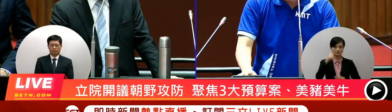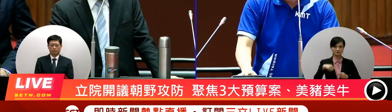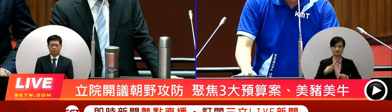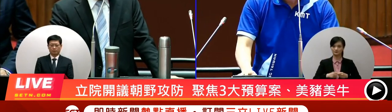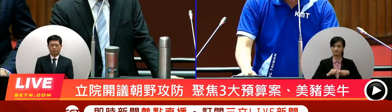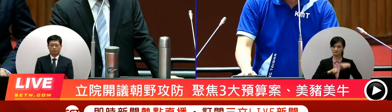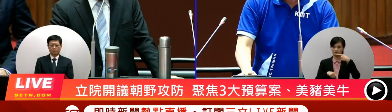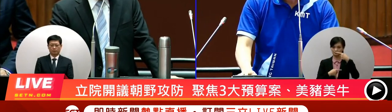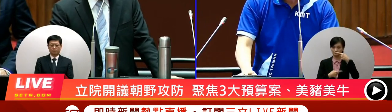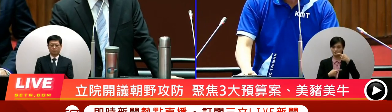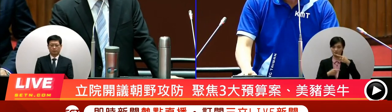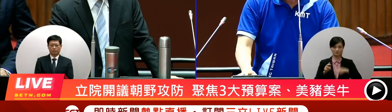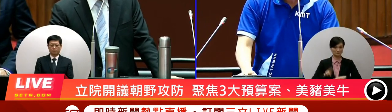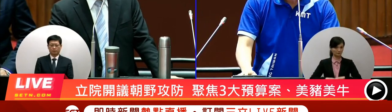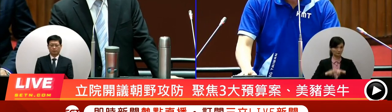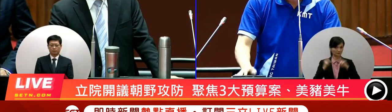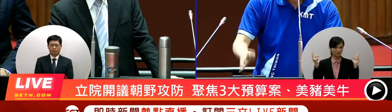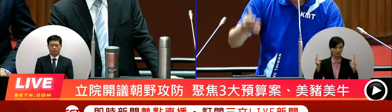口。